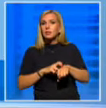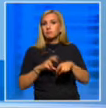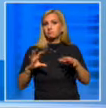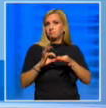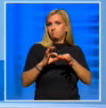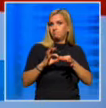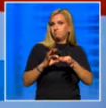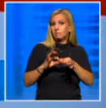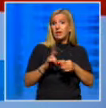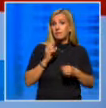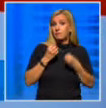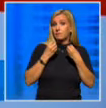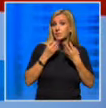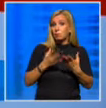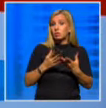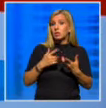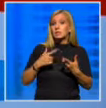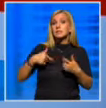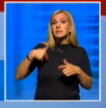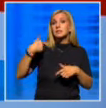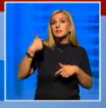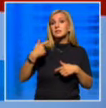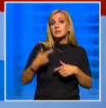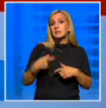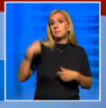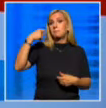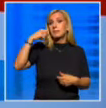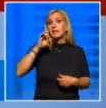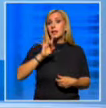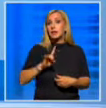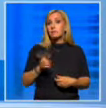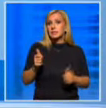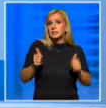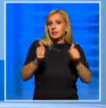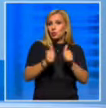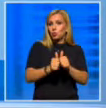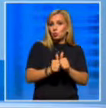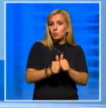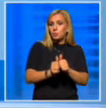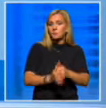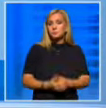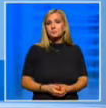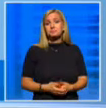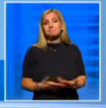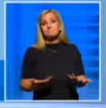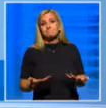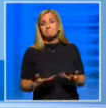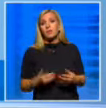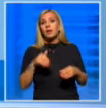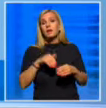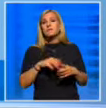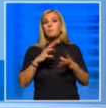всички обиди, които си разменихте с президента Радев, да застанете отново един до друг? И вижте, в политиката няма място